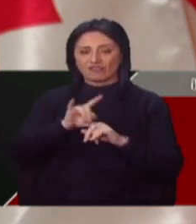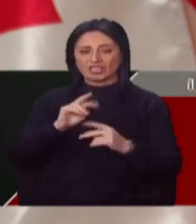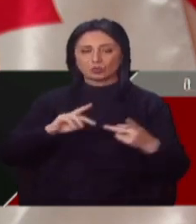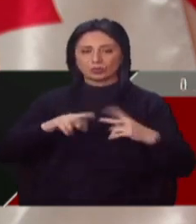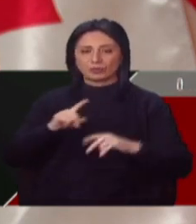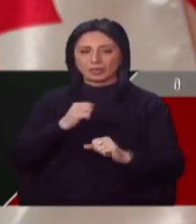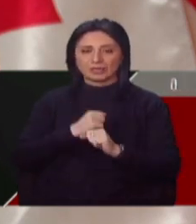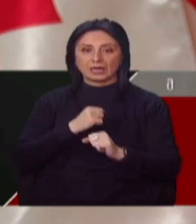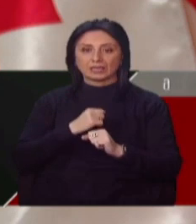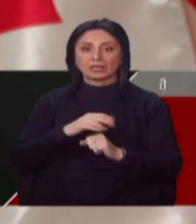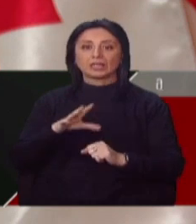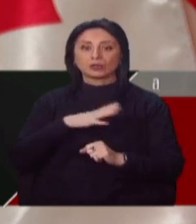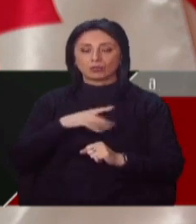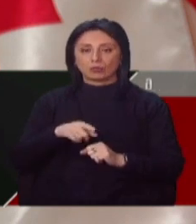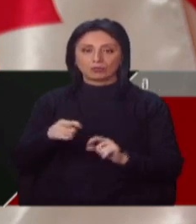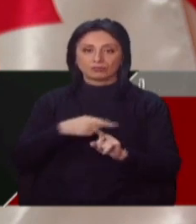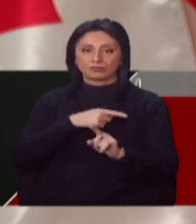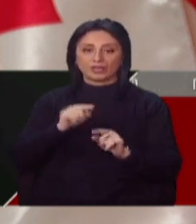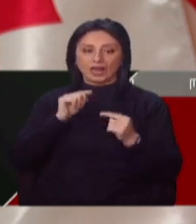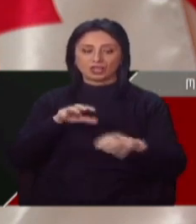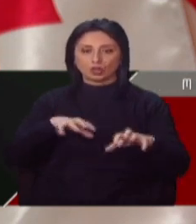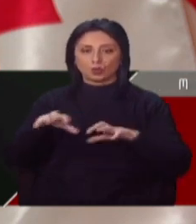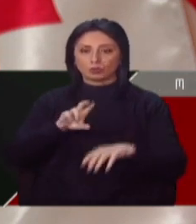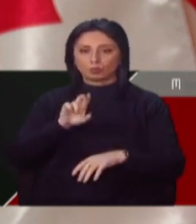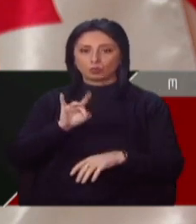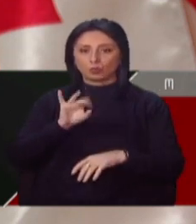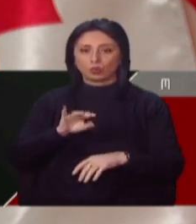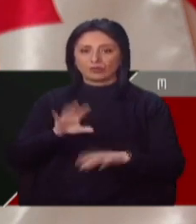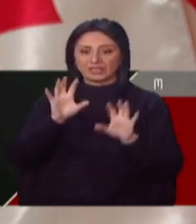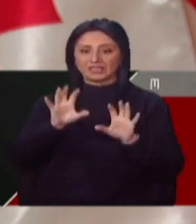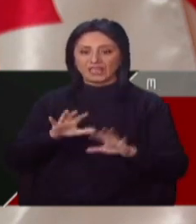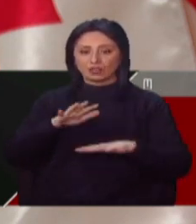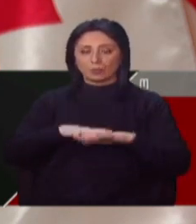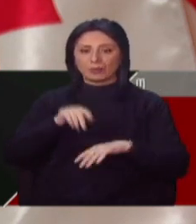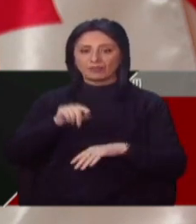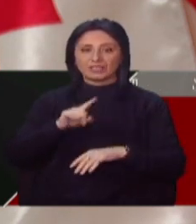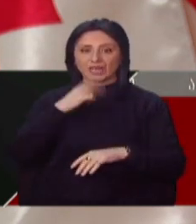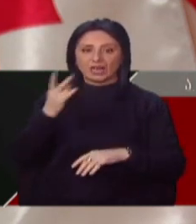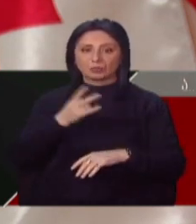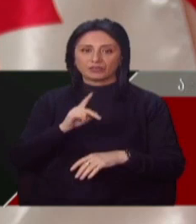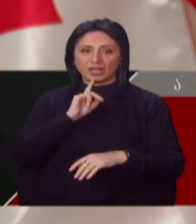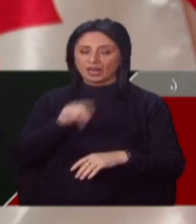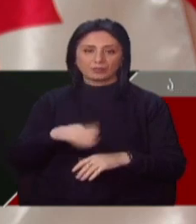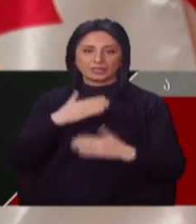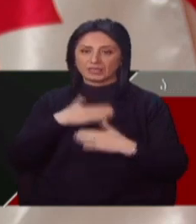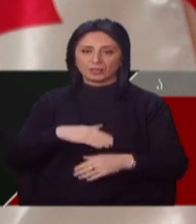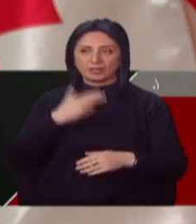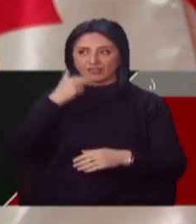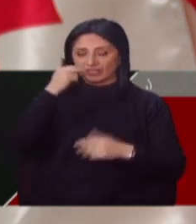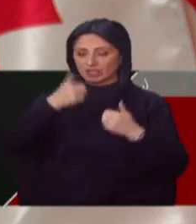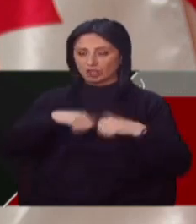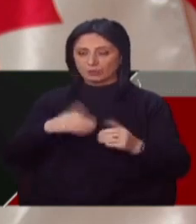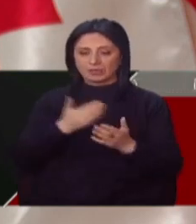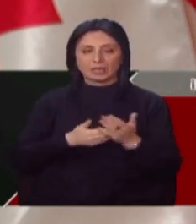რომელიც განხორციელებული იყო ანტიკორუფციული ბიუროს საკანონმდებლო ბაზაში, რა თქმა უნდა, არ იქნება საკმარისი, რომ ვენეციის